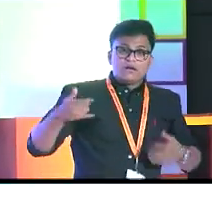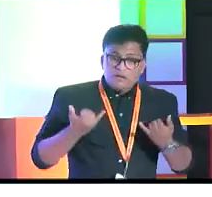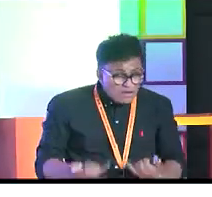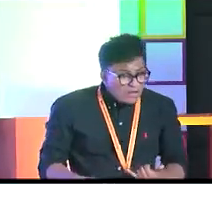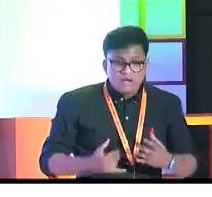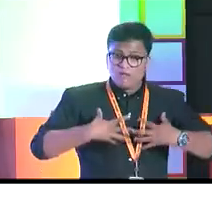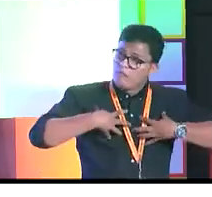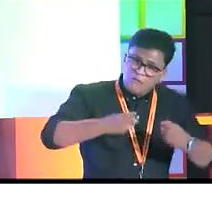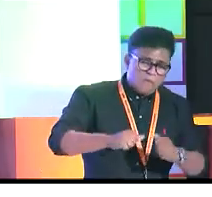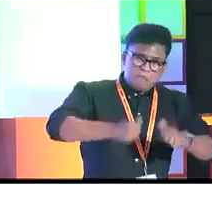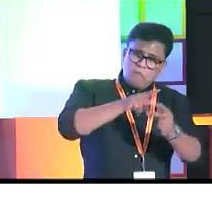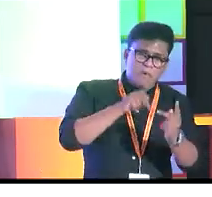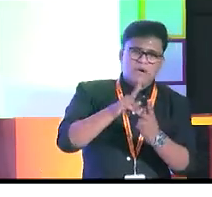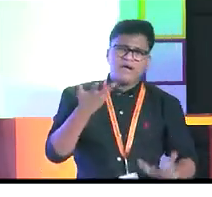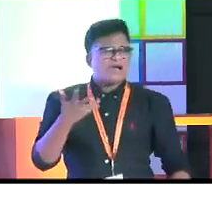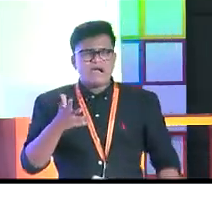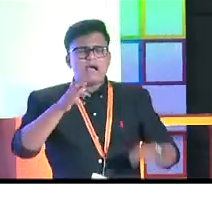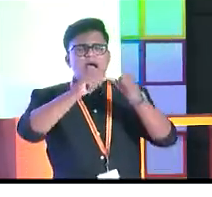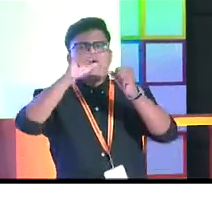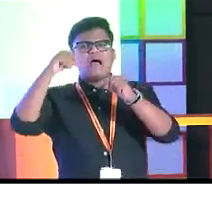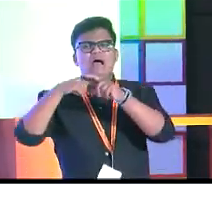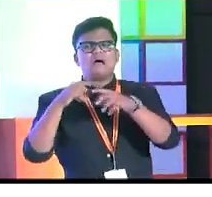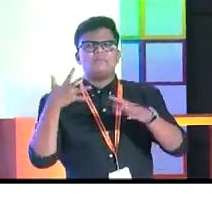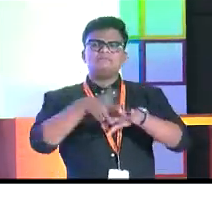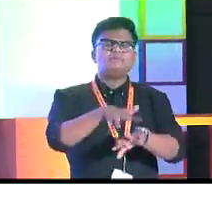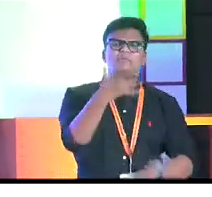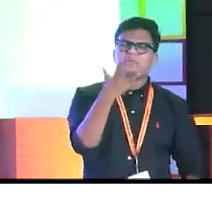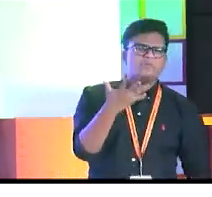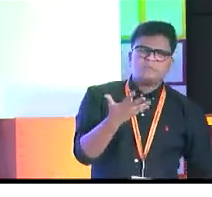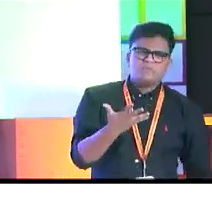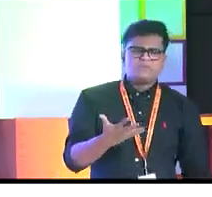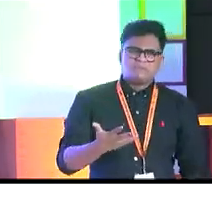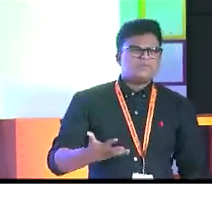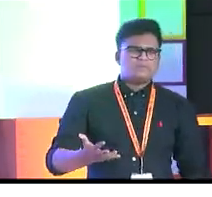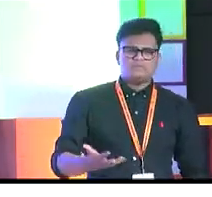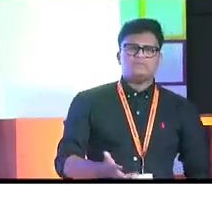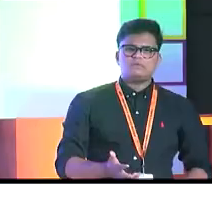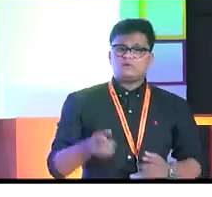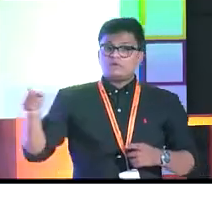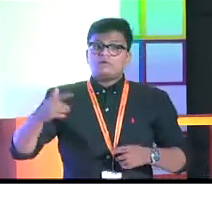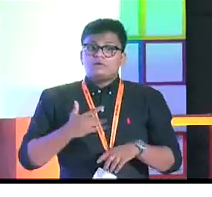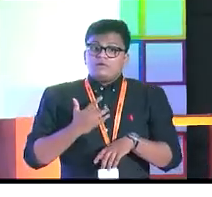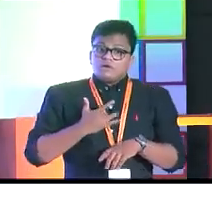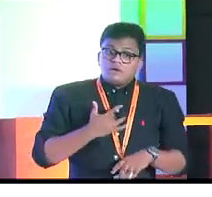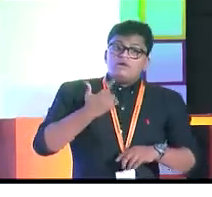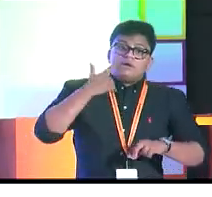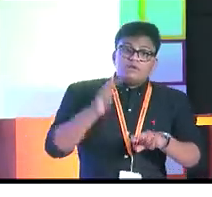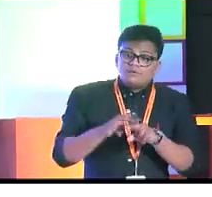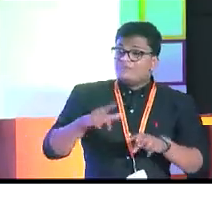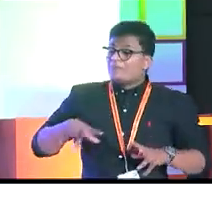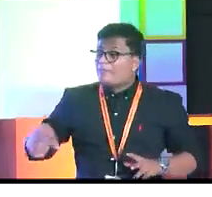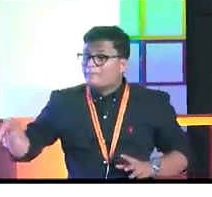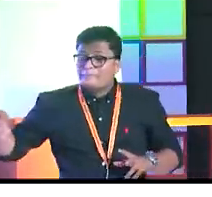है क्योंकि वो एक्सेसिबल नहीं है. इट्स नॉट दैट द हेल्थ सिस्टम इज नॉट देयर, बट इट्स नॉट एक्सेसिबल. आई फील दैट इफ वी ऑल ऑफ अस, यू